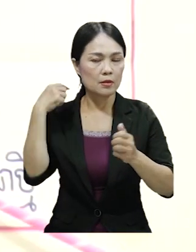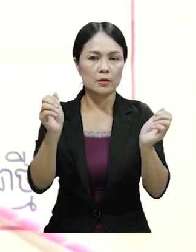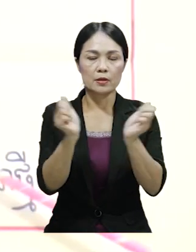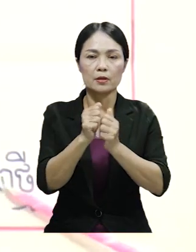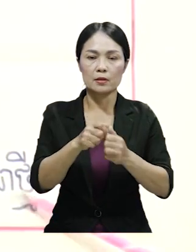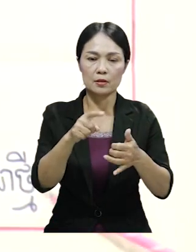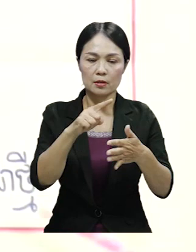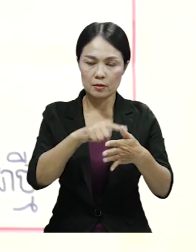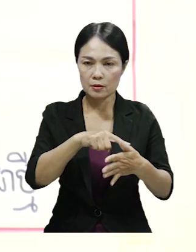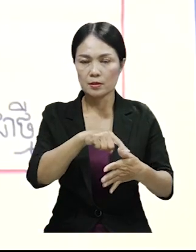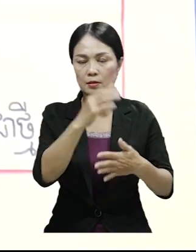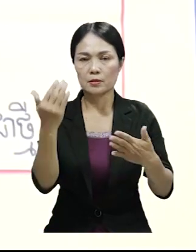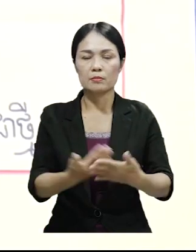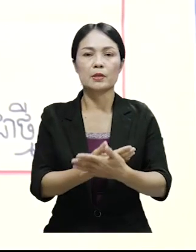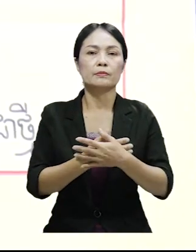គោះខាងក្រោយខ្នងរួចចាប់គោះពីទី 1